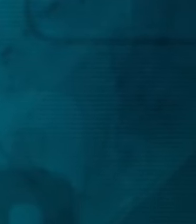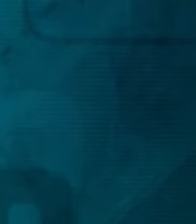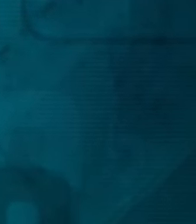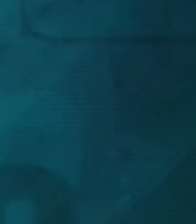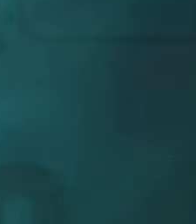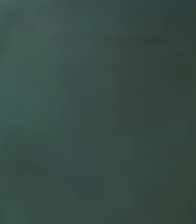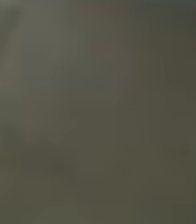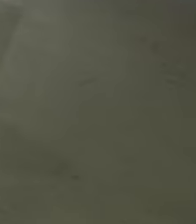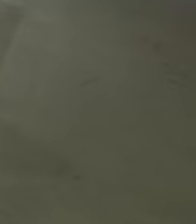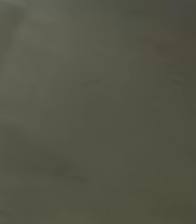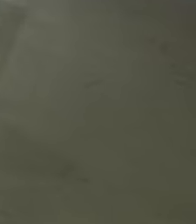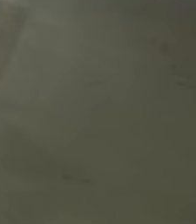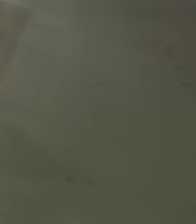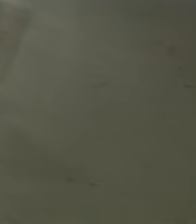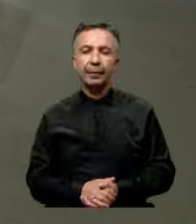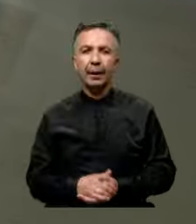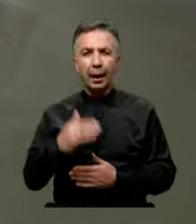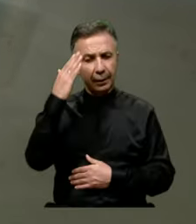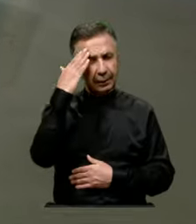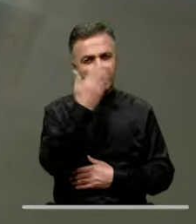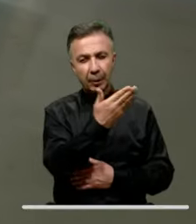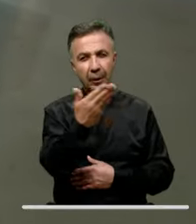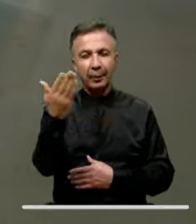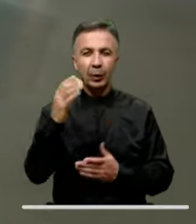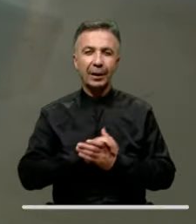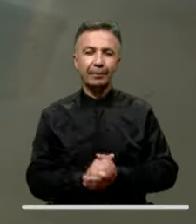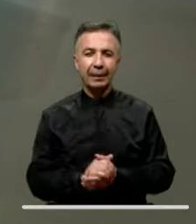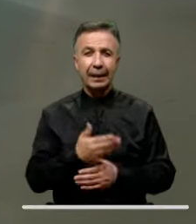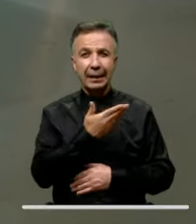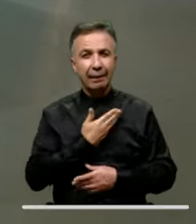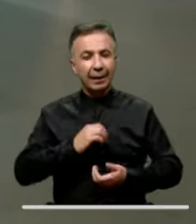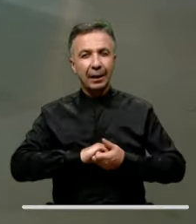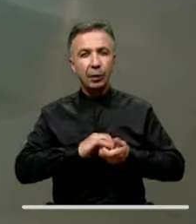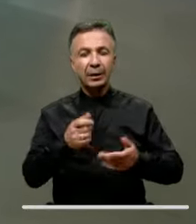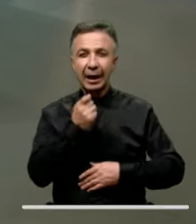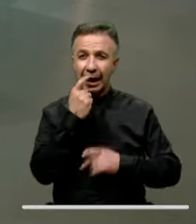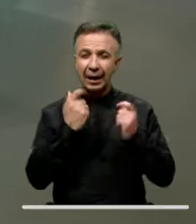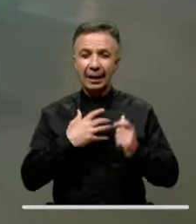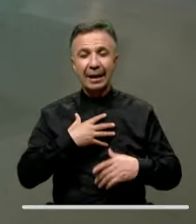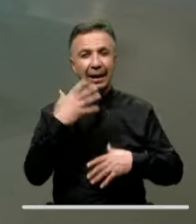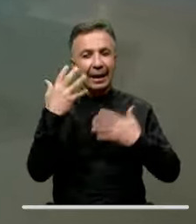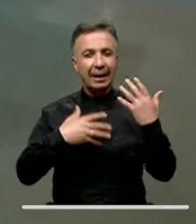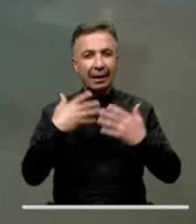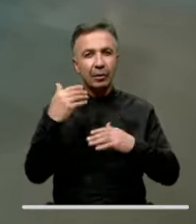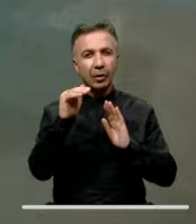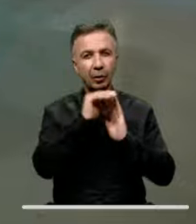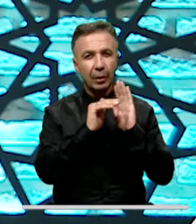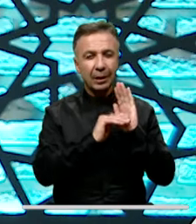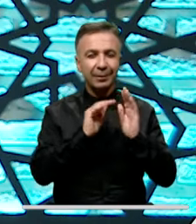farzdır. Esselamu Aleyküm ve Rahmetullahi ve Berekatuhu. Sevgili dostlar, Ankara'dan Diyanet Televizyonu